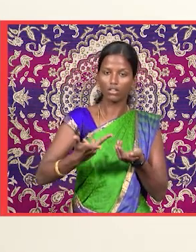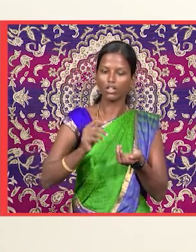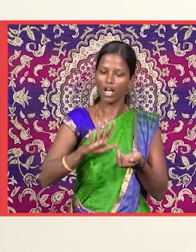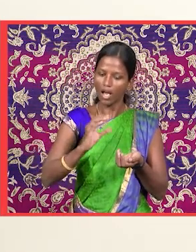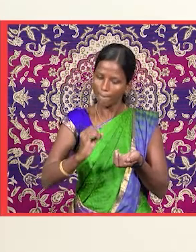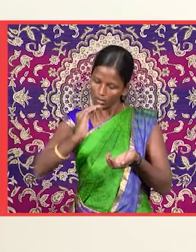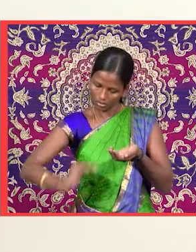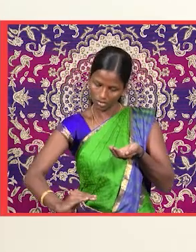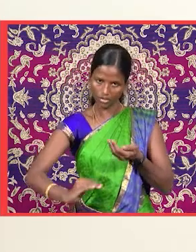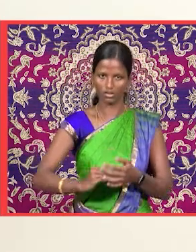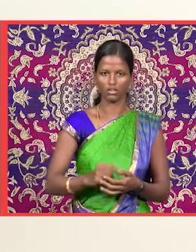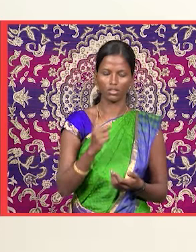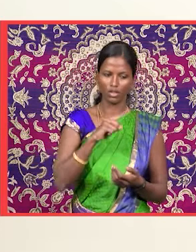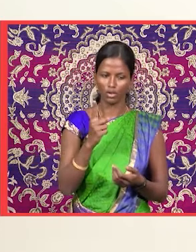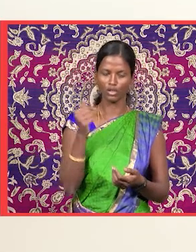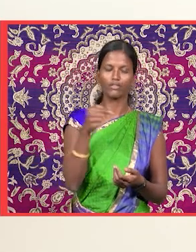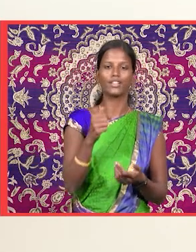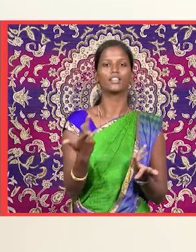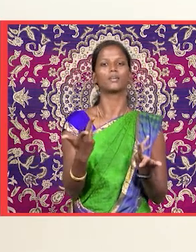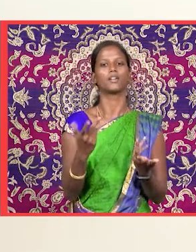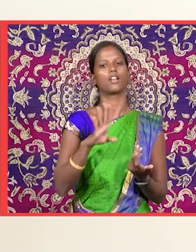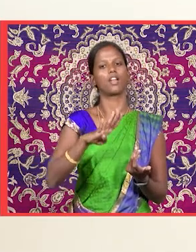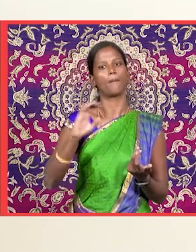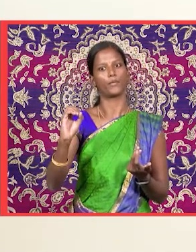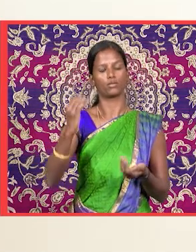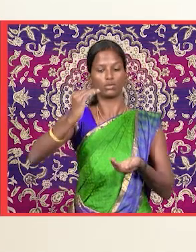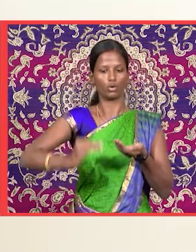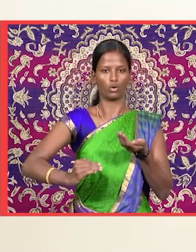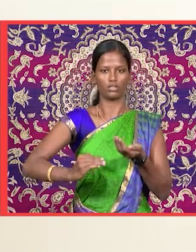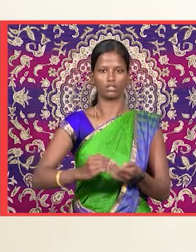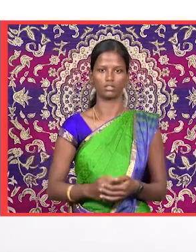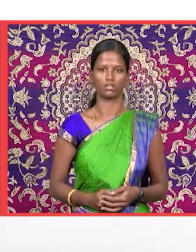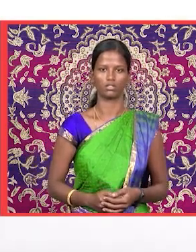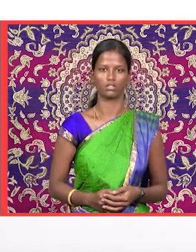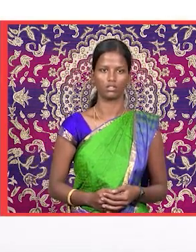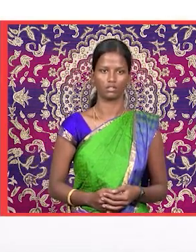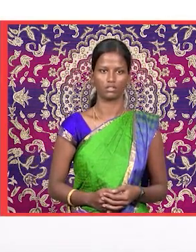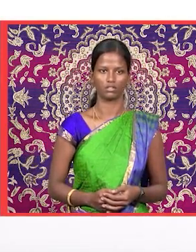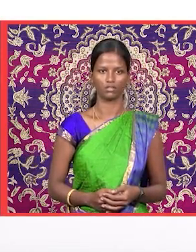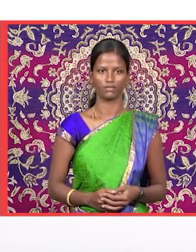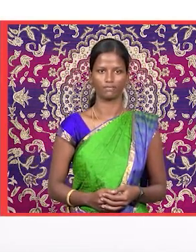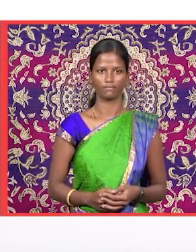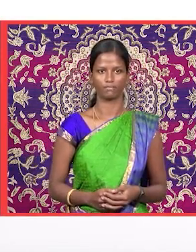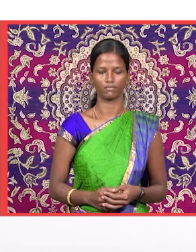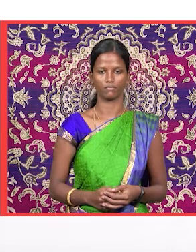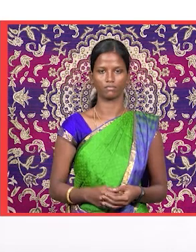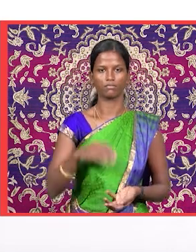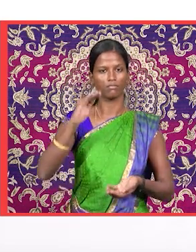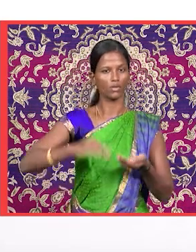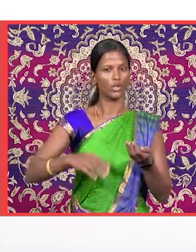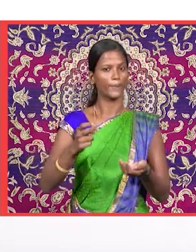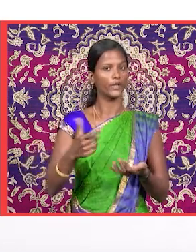90 to 50 வரைக்கும் வந்திருக்காங்க. அப்போ எவ்வளோ குறைச்சிருக்காங்க நமக்கு? ₹40 குறைச்சி கொடுத்துருக்காங்க. ஸோ அப்போ குறைக்கப்பட்ட